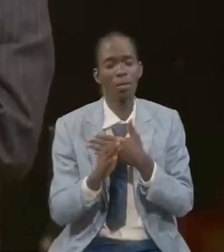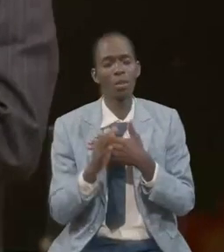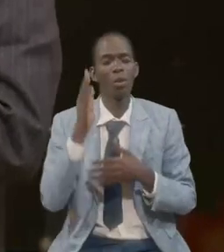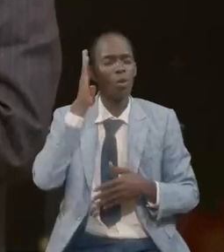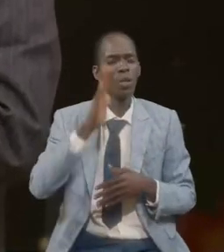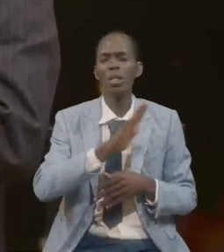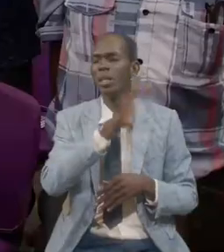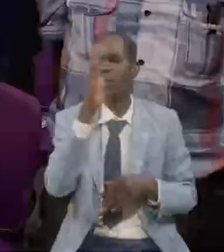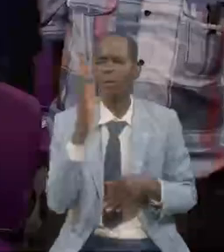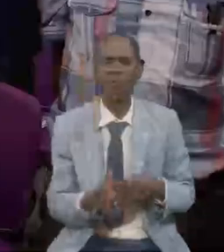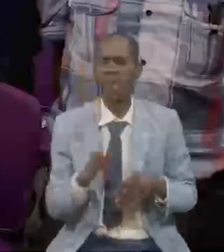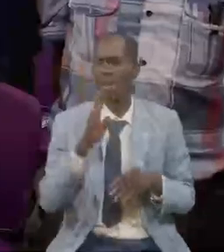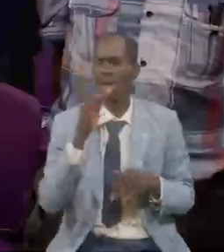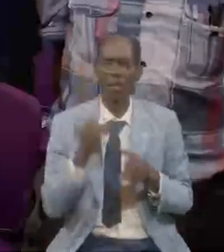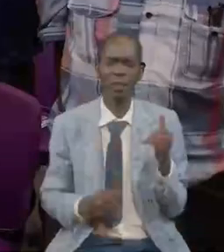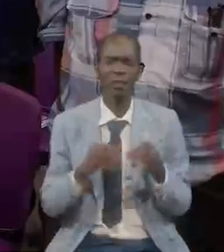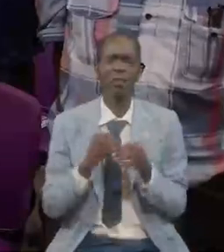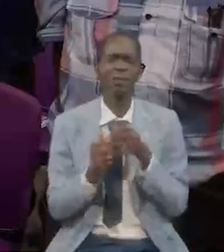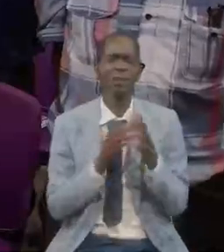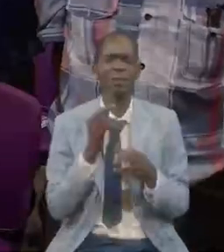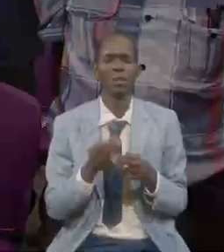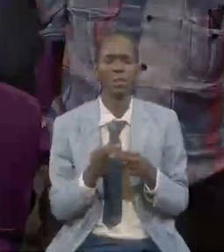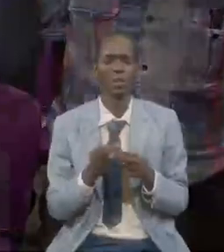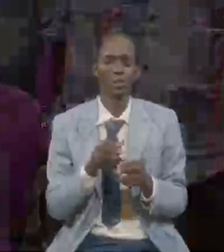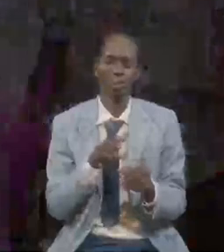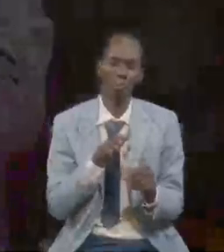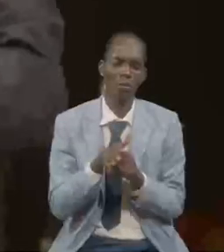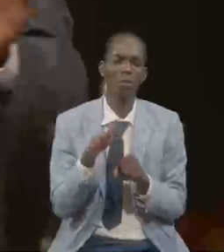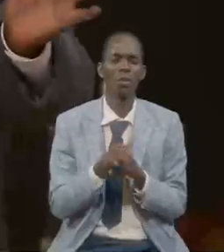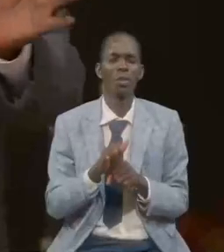après. Cette terre ne sera pas anéantie.